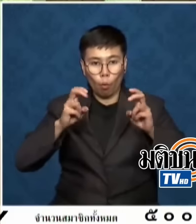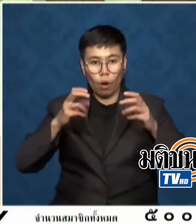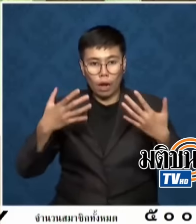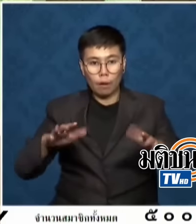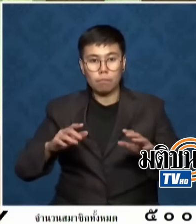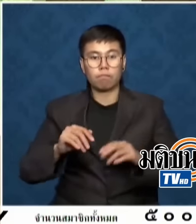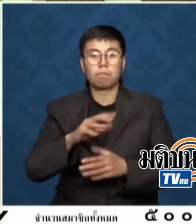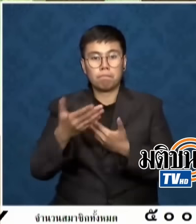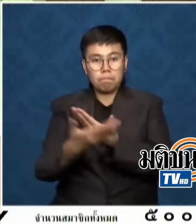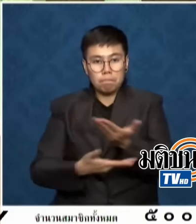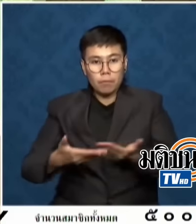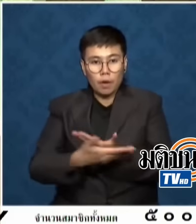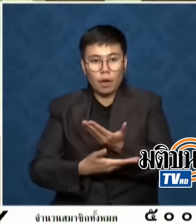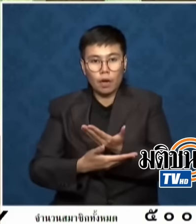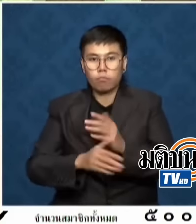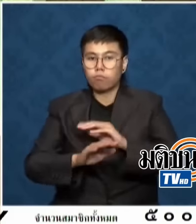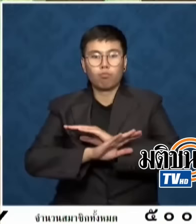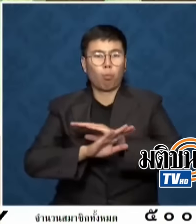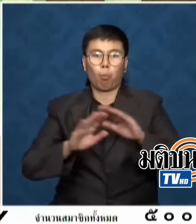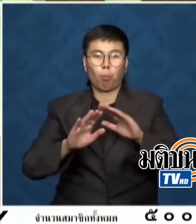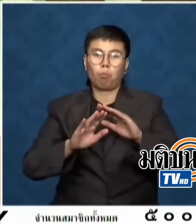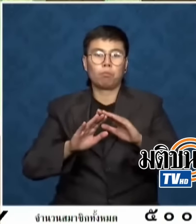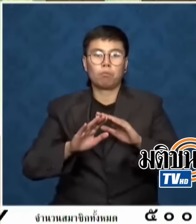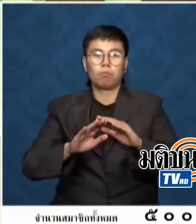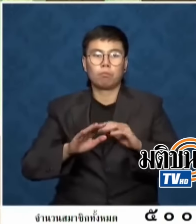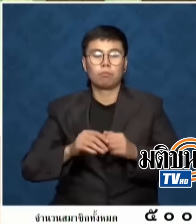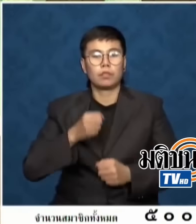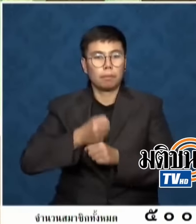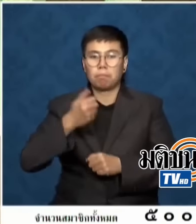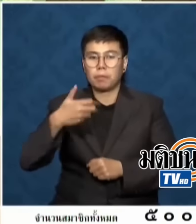การพิจารณาจะเป็นโมฆะทันทีนะครับท่านประธาน